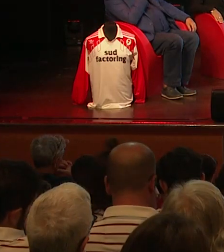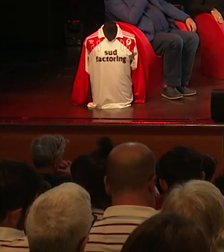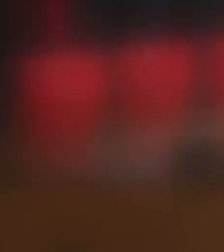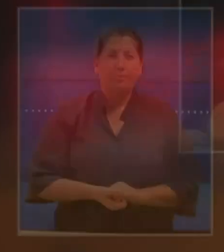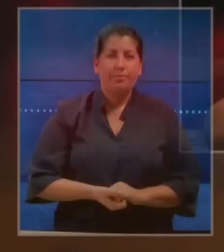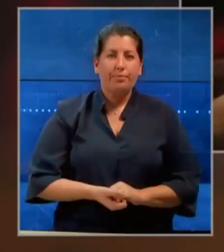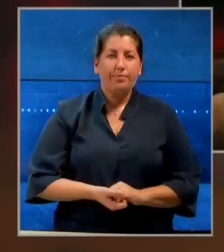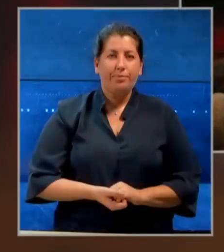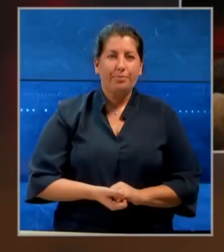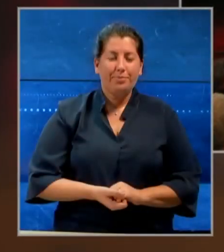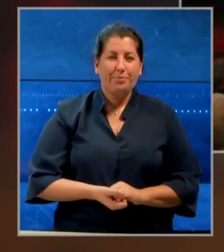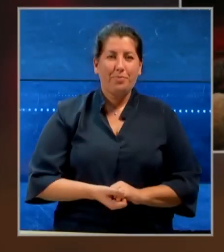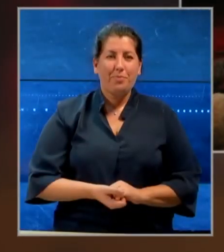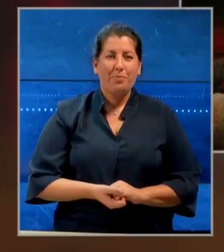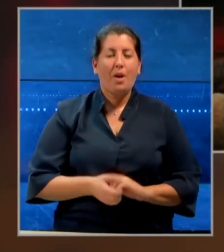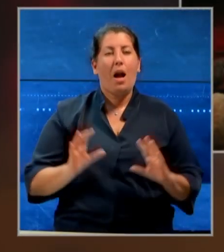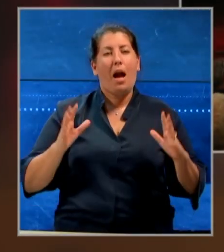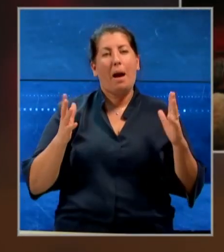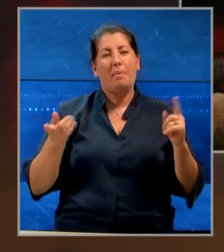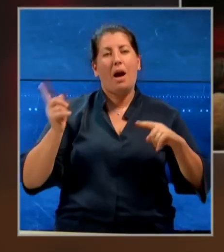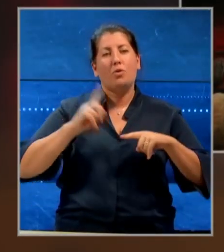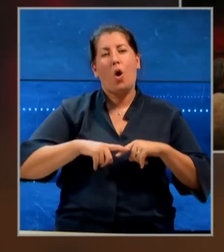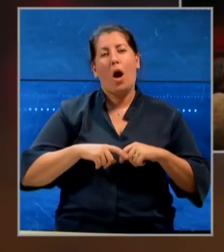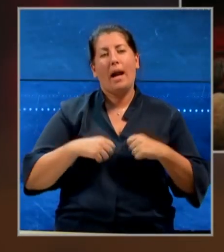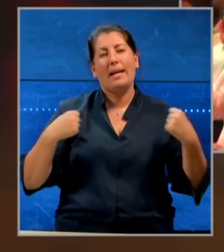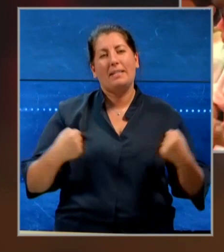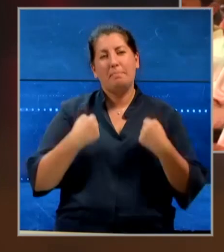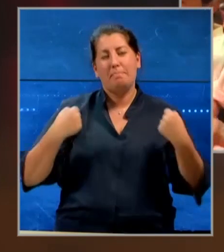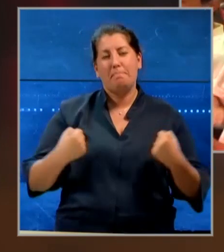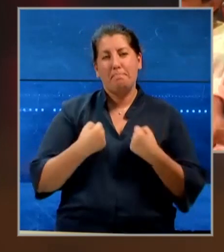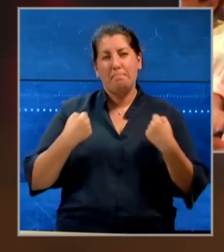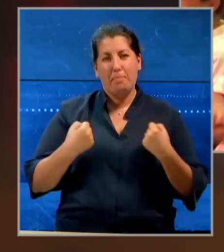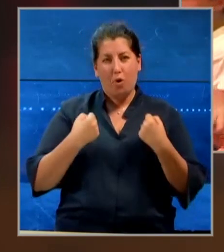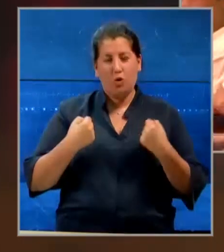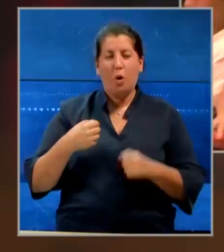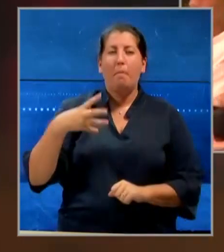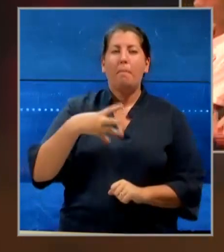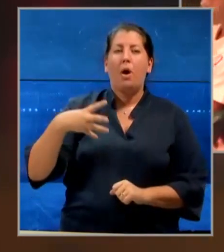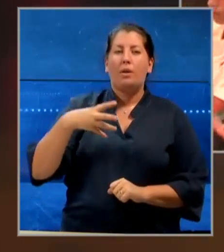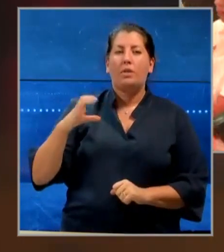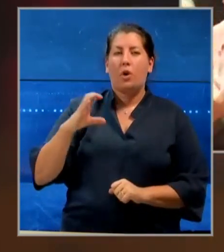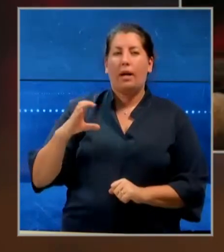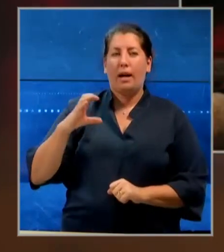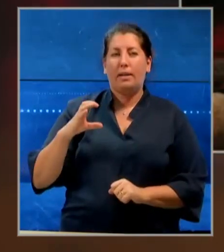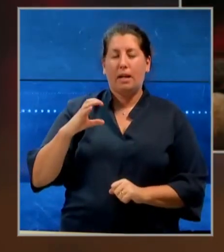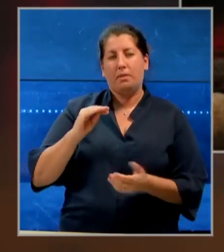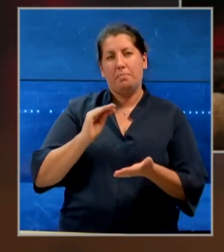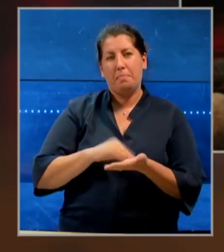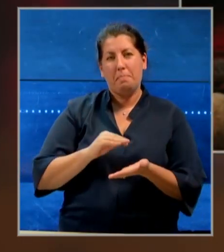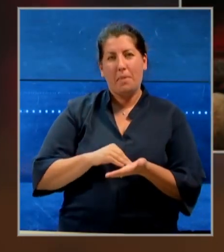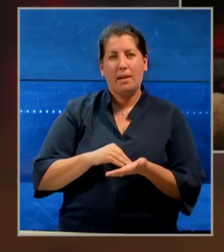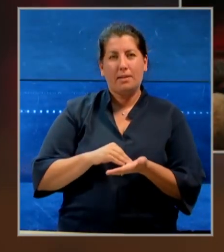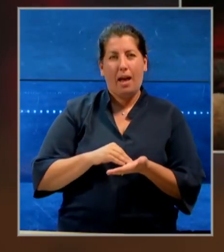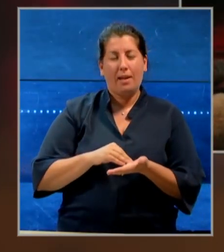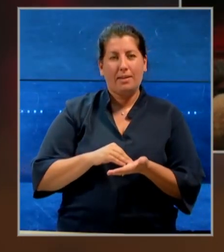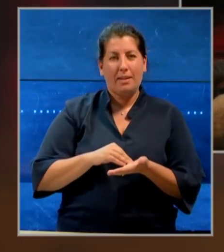Un applauso anche ai nostri sostenitori, perché ci danno la possibilità. Maurizio Cardascio, eccolo qui in carne. Buonasera. In carne